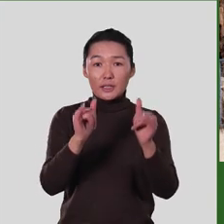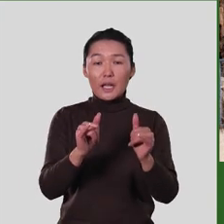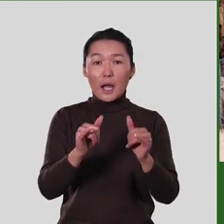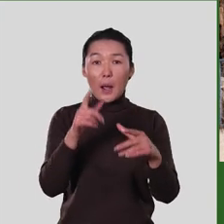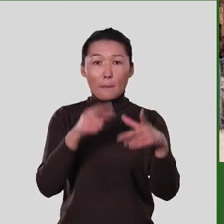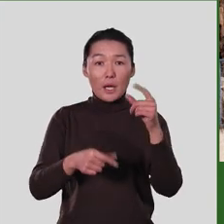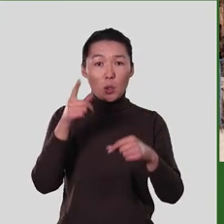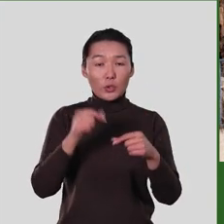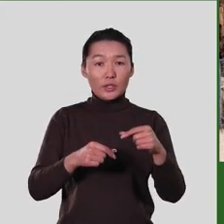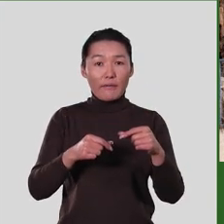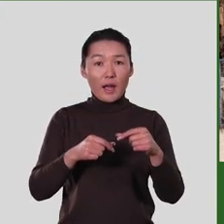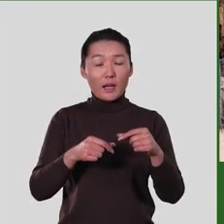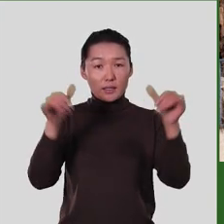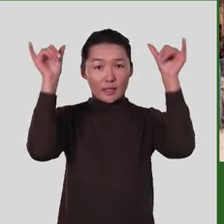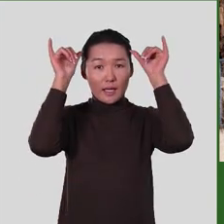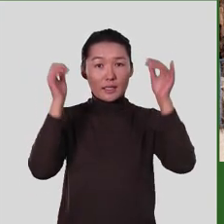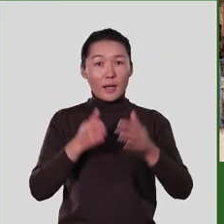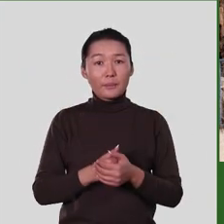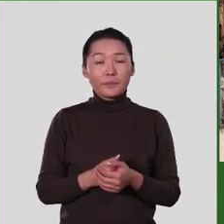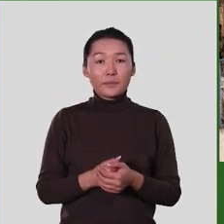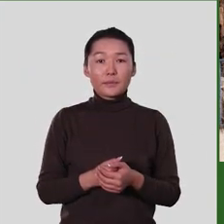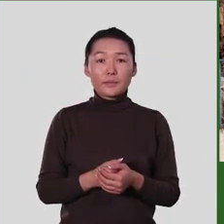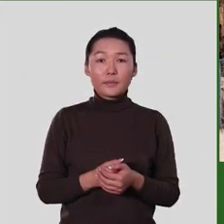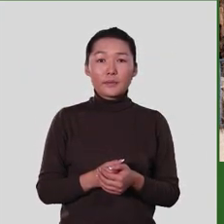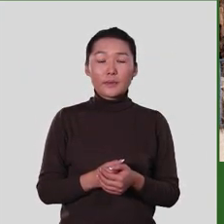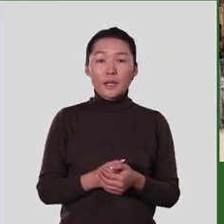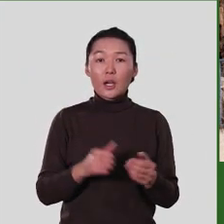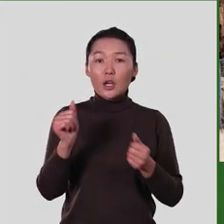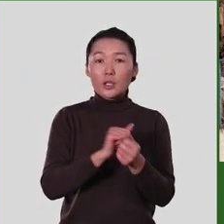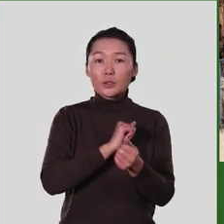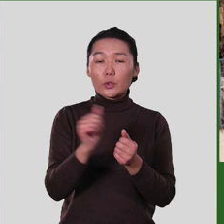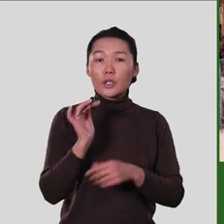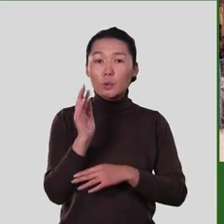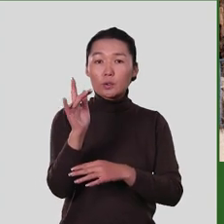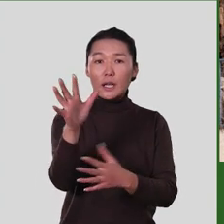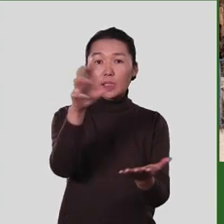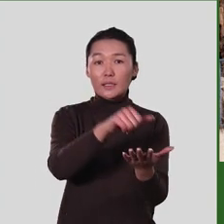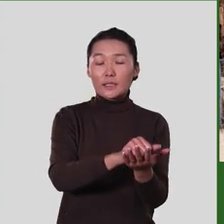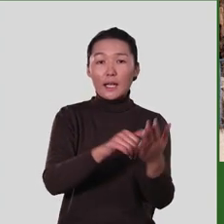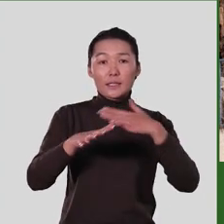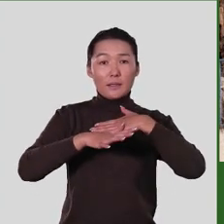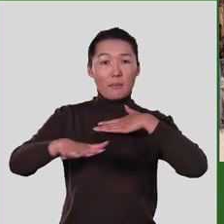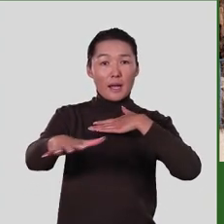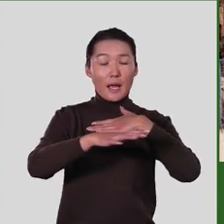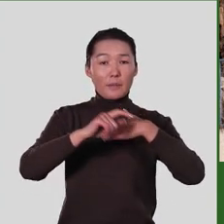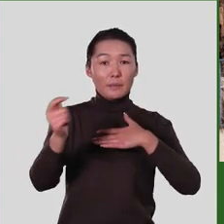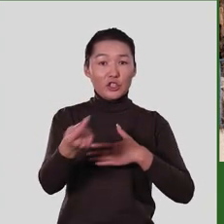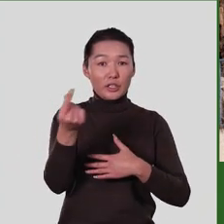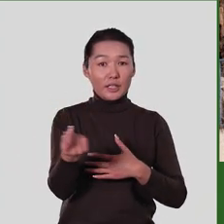В прошлом сухие редколесья и кустарники теперь заняты полями пшеницы,